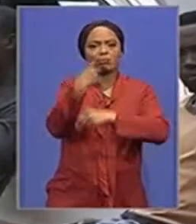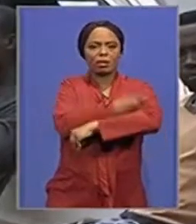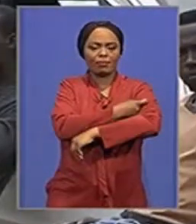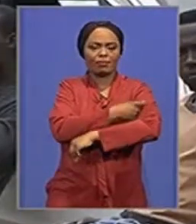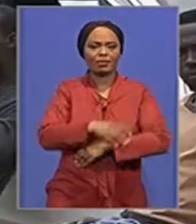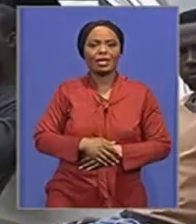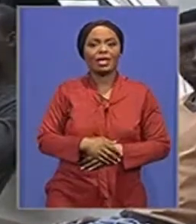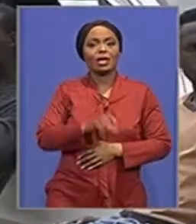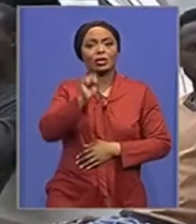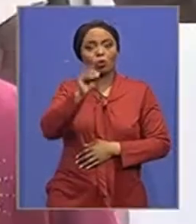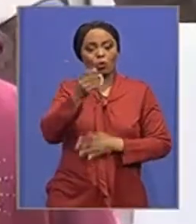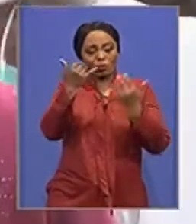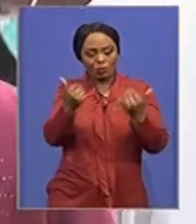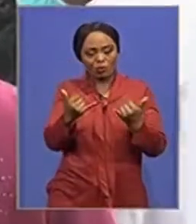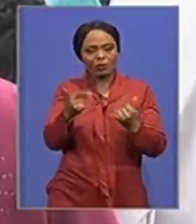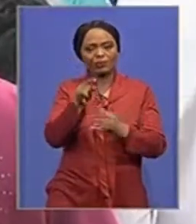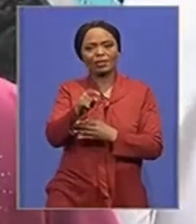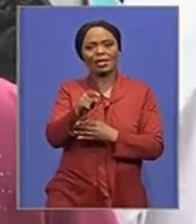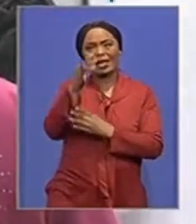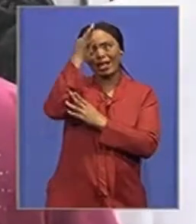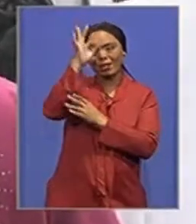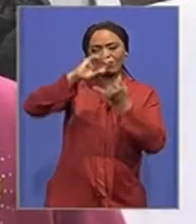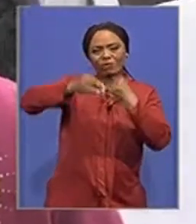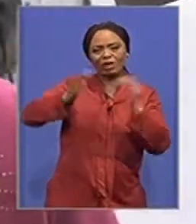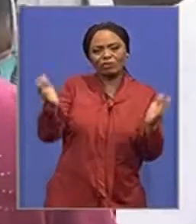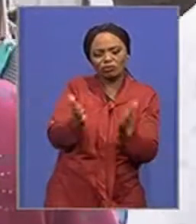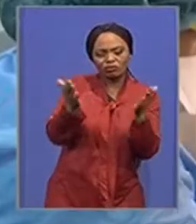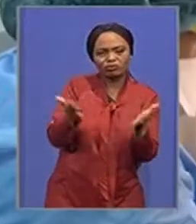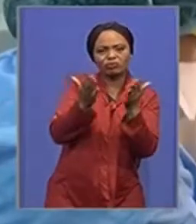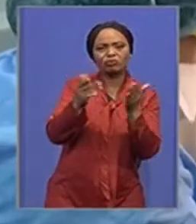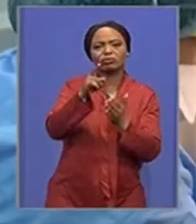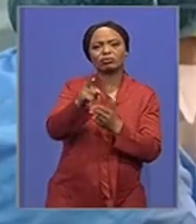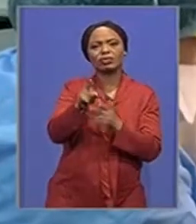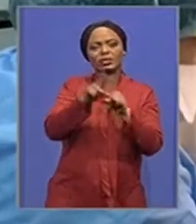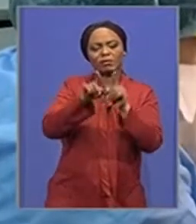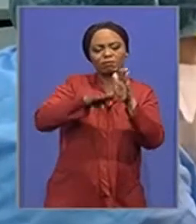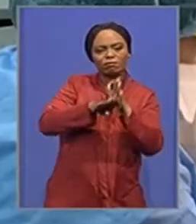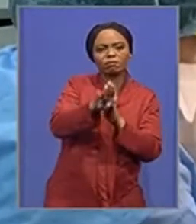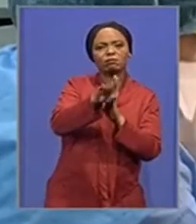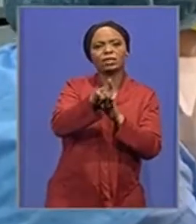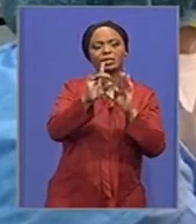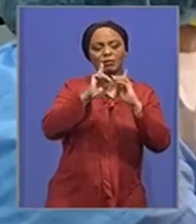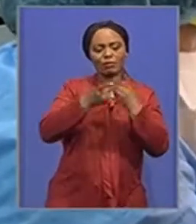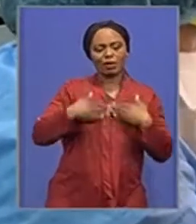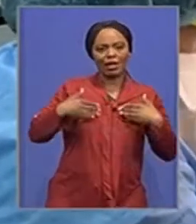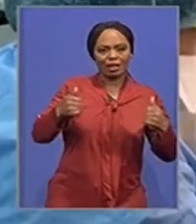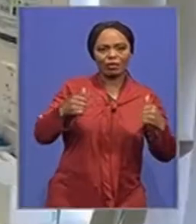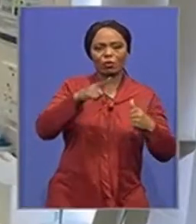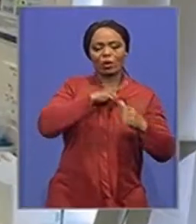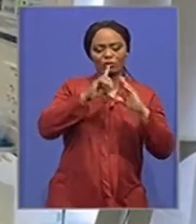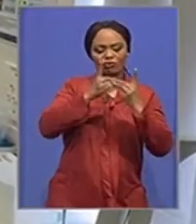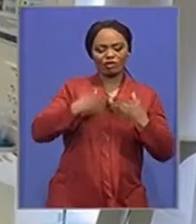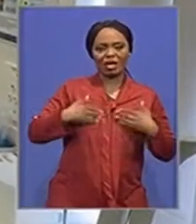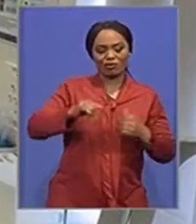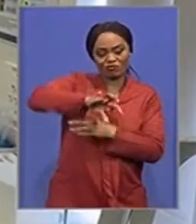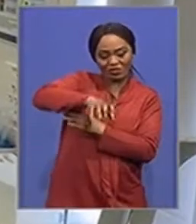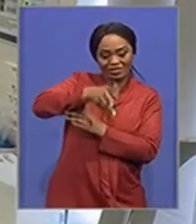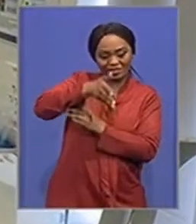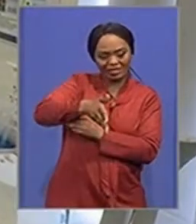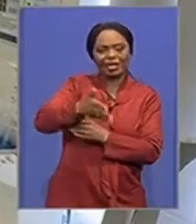Go le bjalo ka matsapa a mmušo a go godiša le go agaliswa kgoro ya maphelo. Kgoro ya maphelo ya province